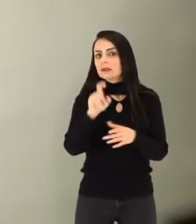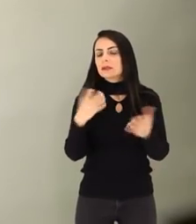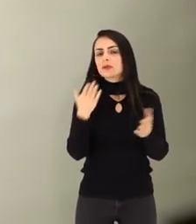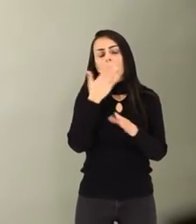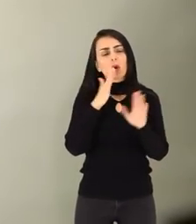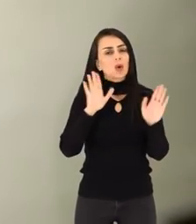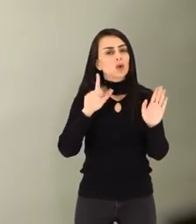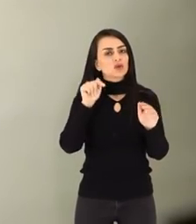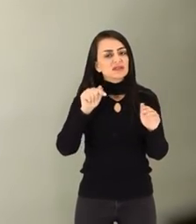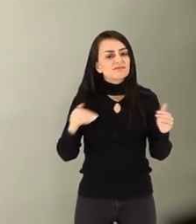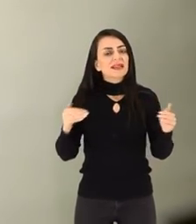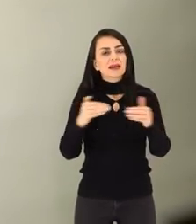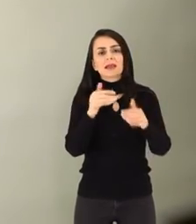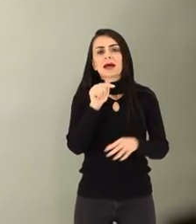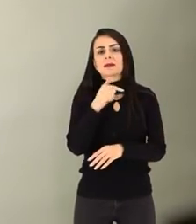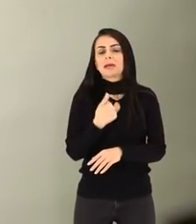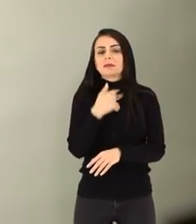Yani şu ana kadar böyle...